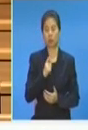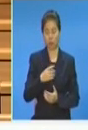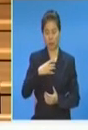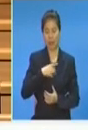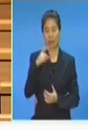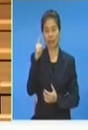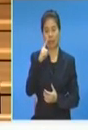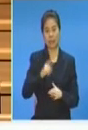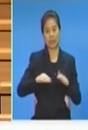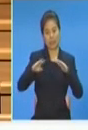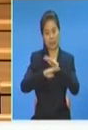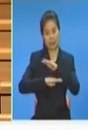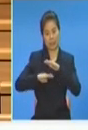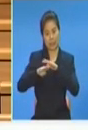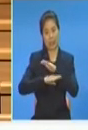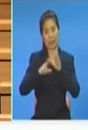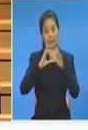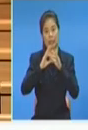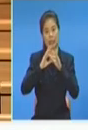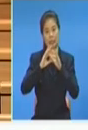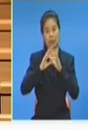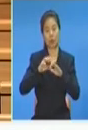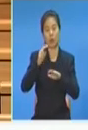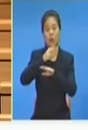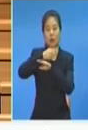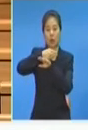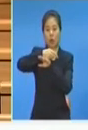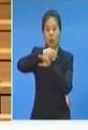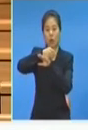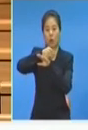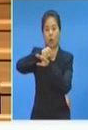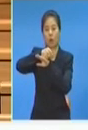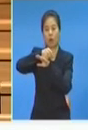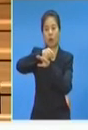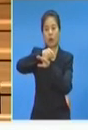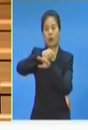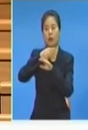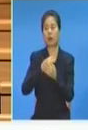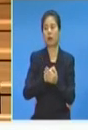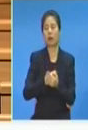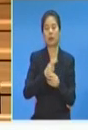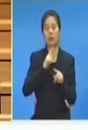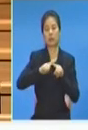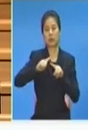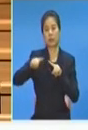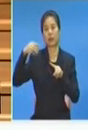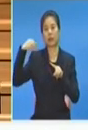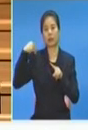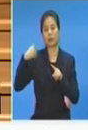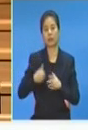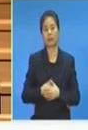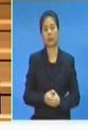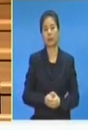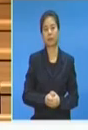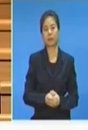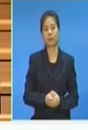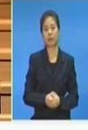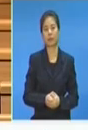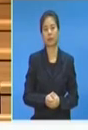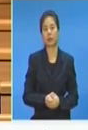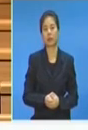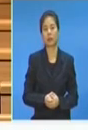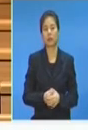าศาสตร์ครับในทุกเรื่องไม่ว่าจะเป็นวงจรปิดไม่ว่าเครื่องหนึ่งเรื่องหนึ่งที่ผมไปแสดงวิสัย